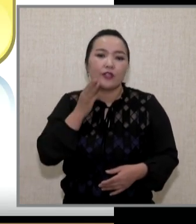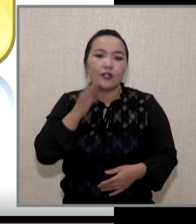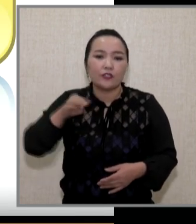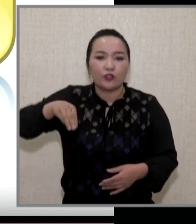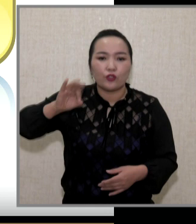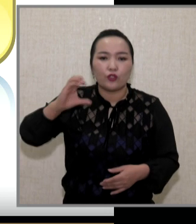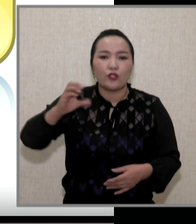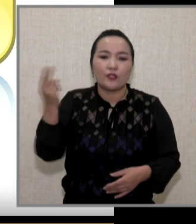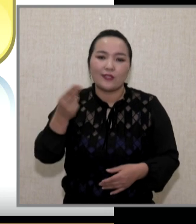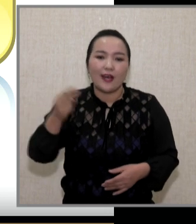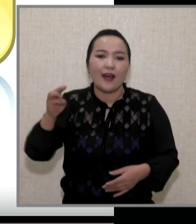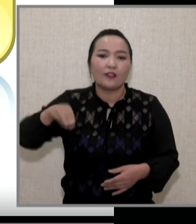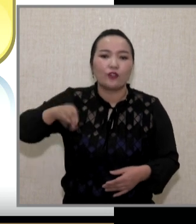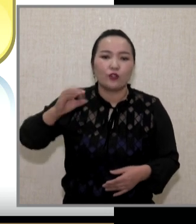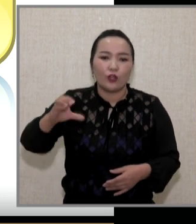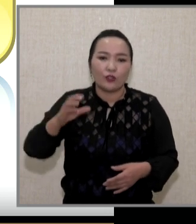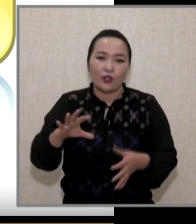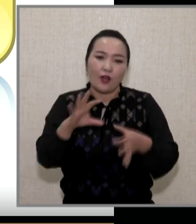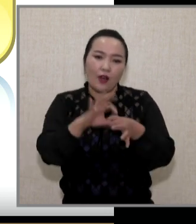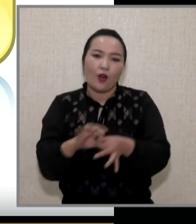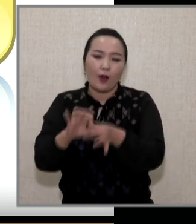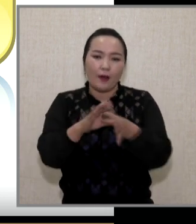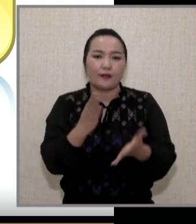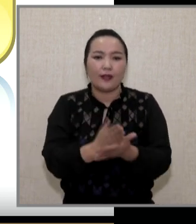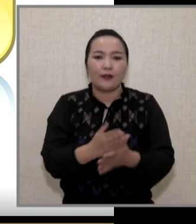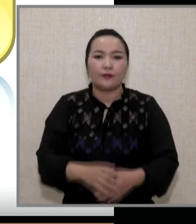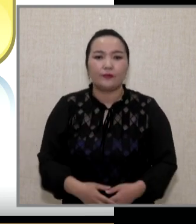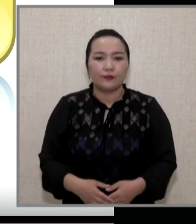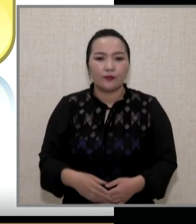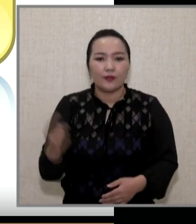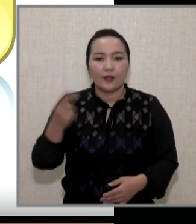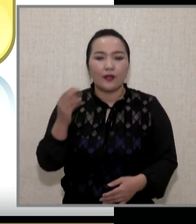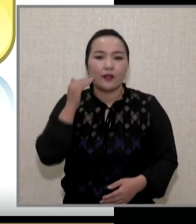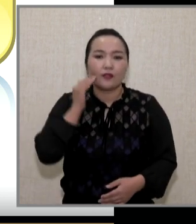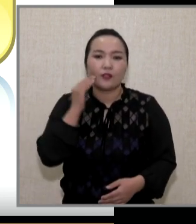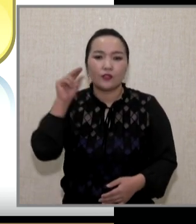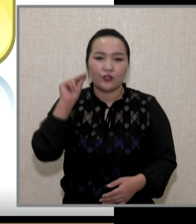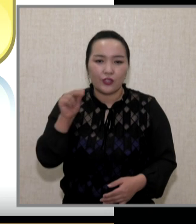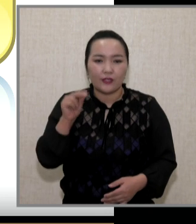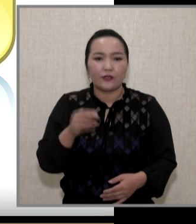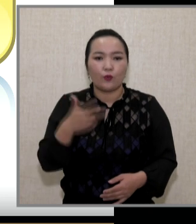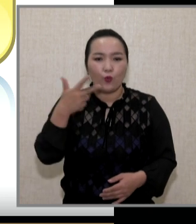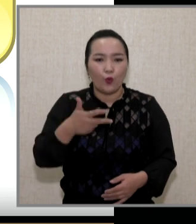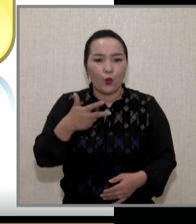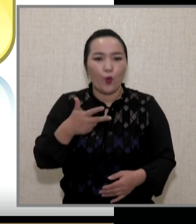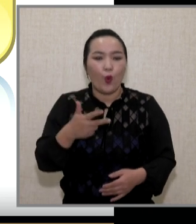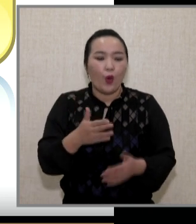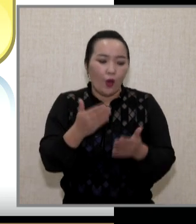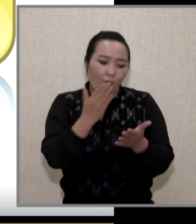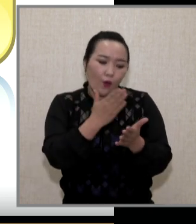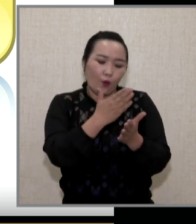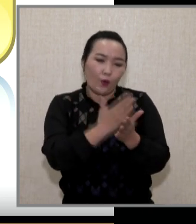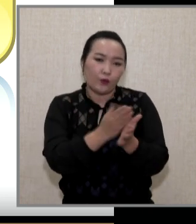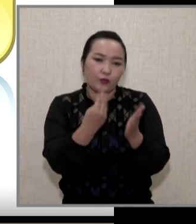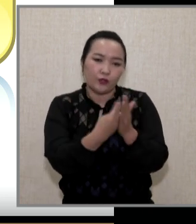чанартай юм бэ гэдгийг багш нь дараах 3 жишээн дээр тайлбарлая. За нэгдүгээрт нь та нар маань тарг уух дуртай. Тэгвэл таргны